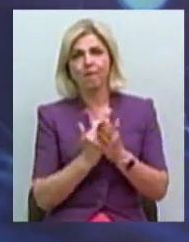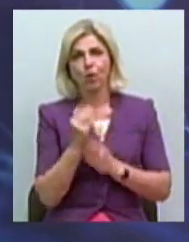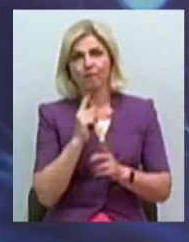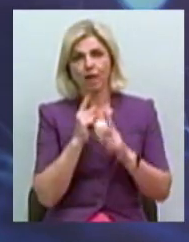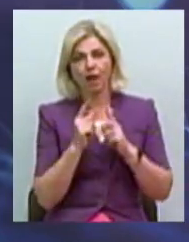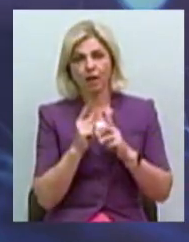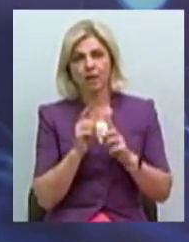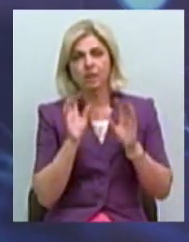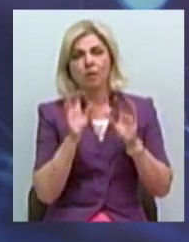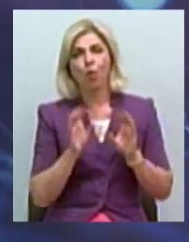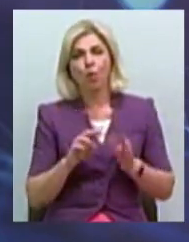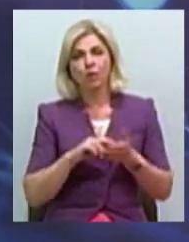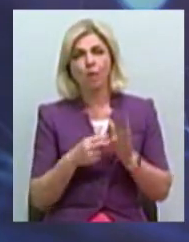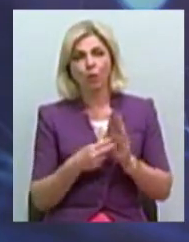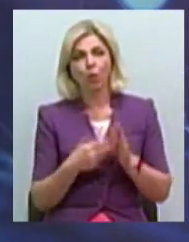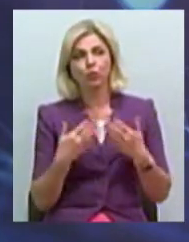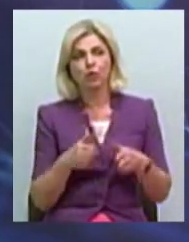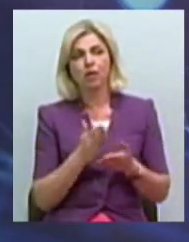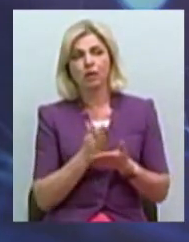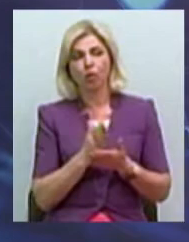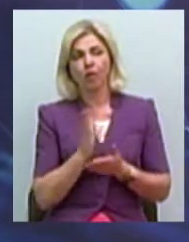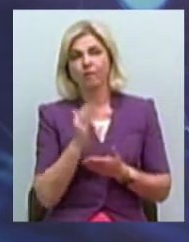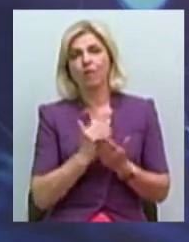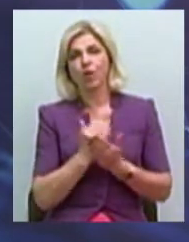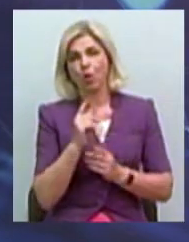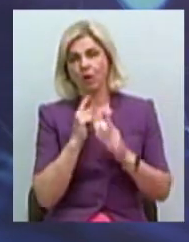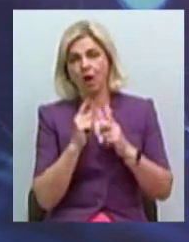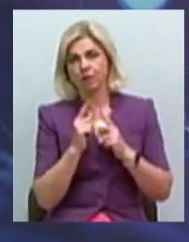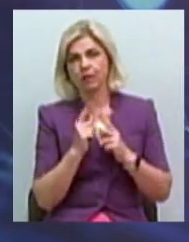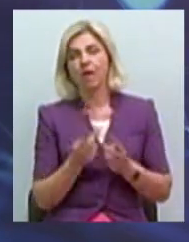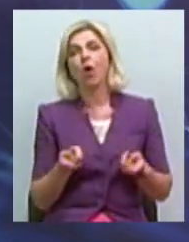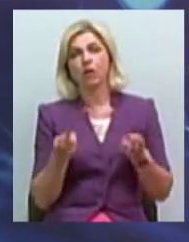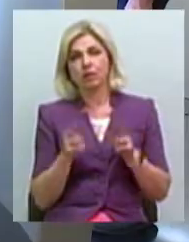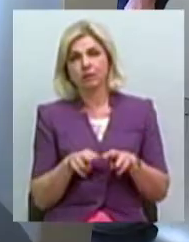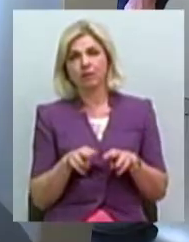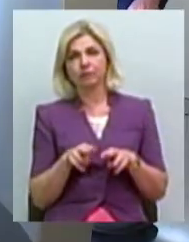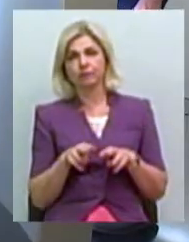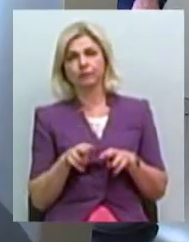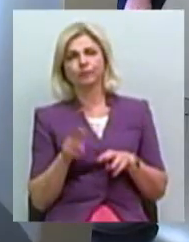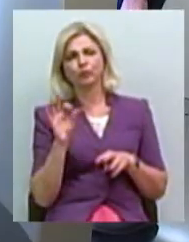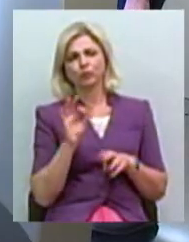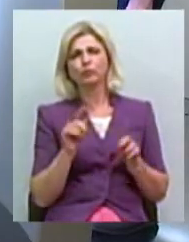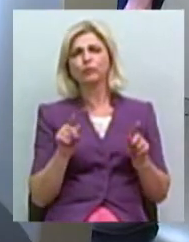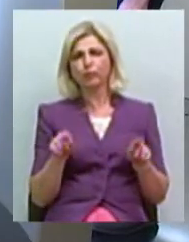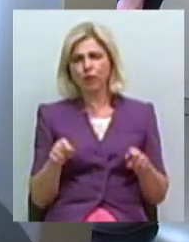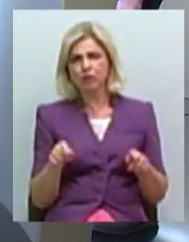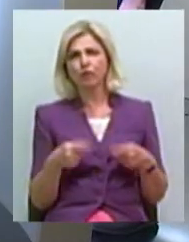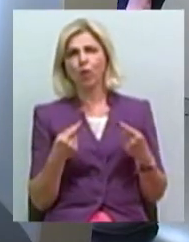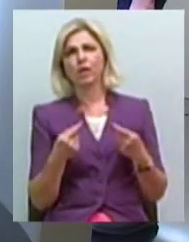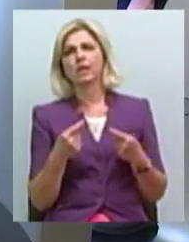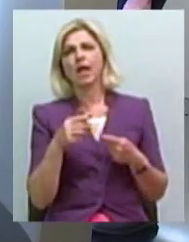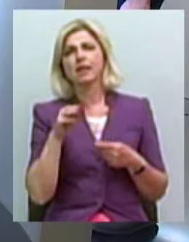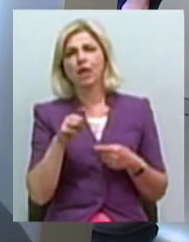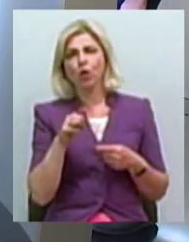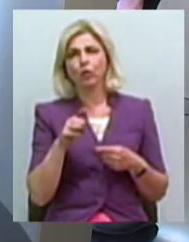Законопроекти вже знаходяться в Верховній Раді. Залишилися так само для створення префектур замість Ради державної адміністрації? Так само і для префектур, і